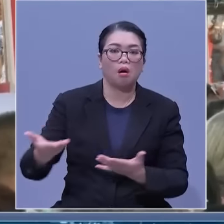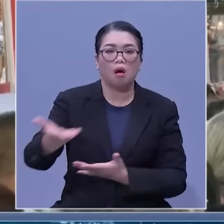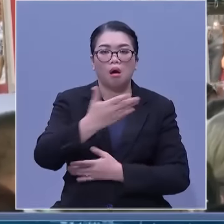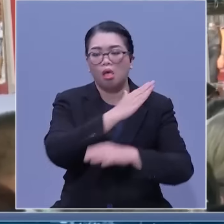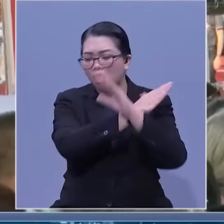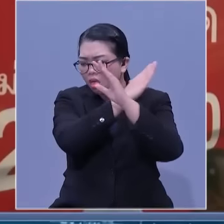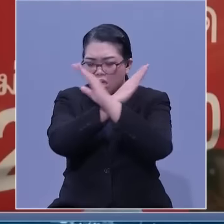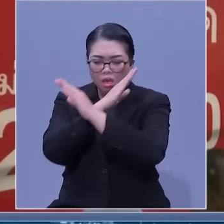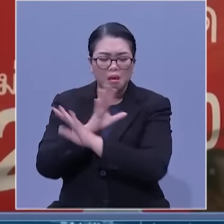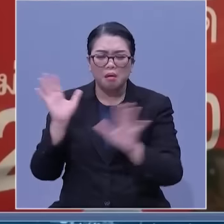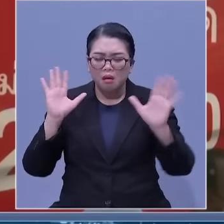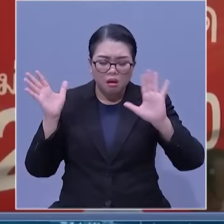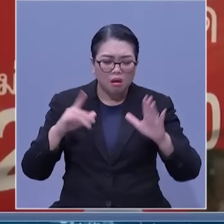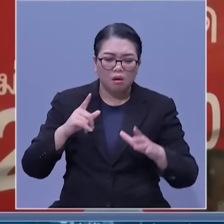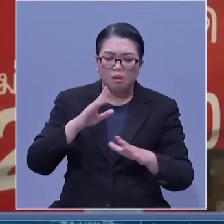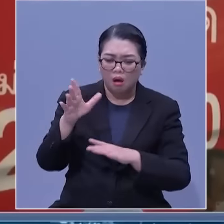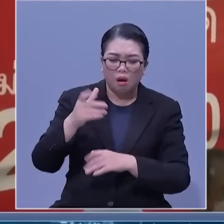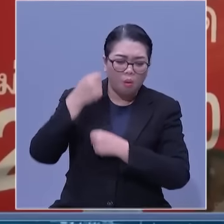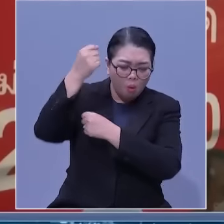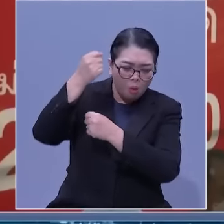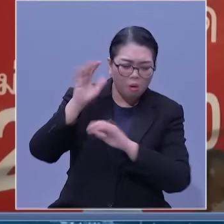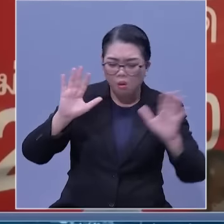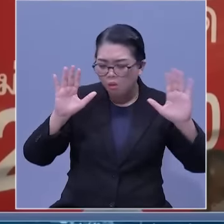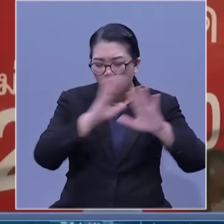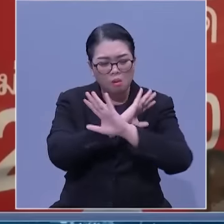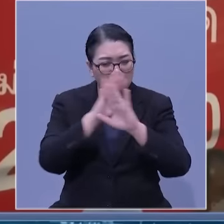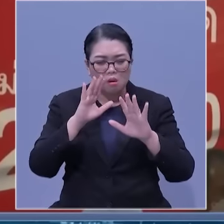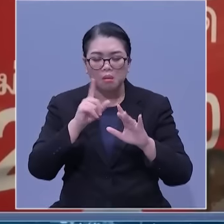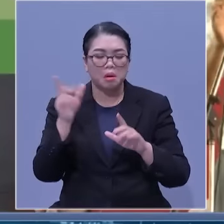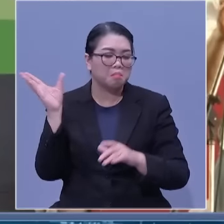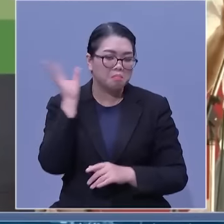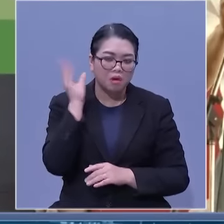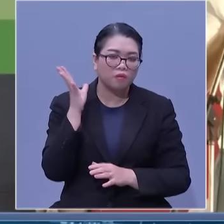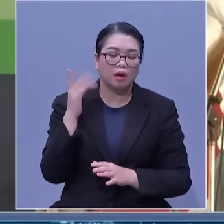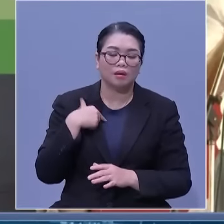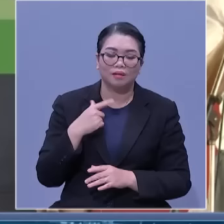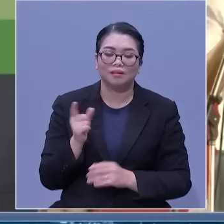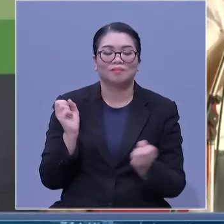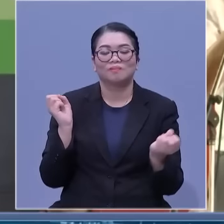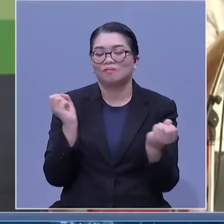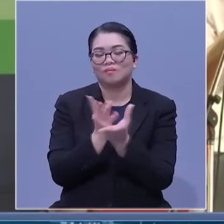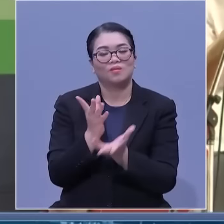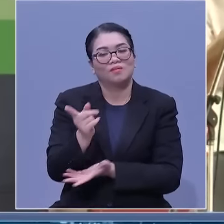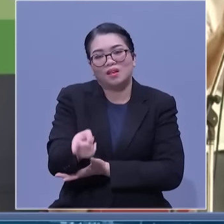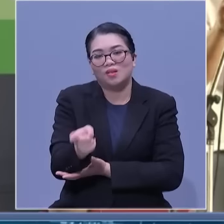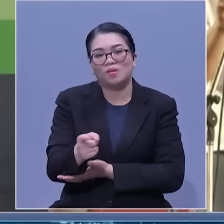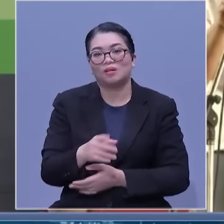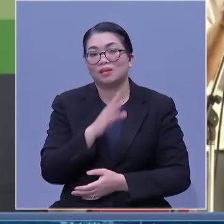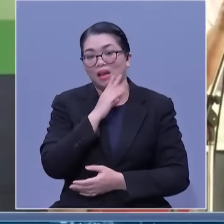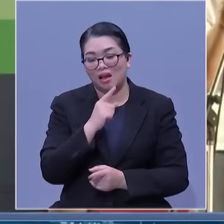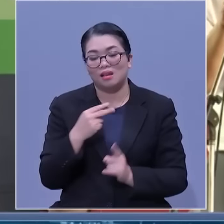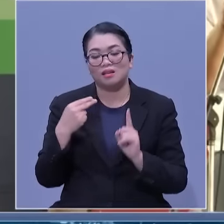การทักท้วงแล้วก็เตรียมเลยนะบอกทางฝ่ายรัฐบาลเตรียมเลยที่จะเจอกับวิบากกรรม